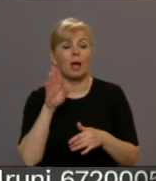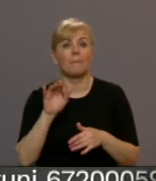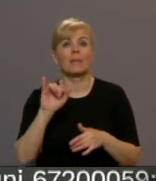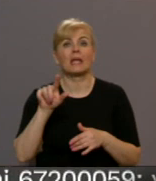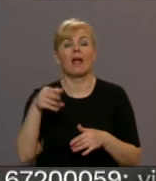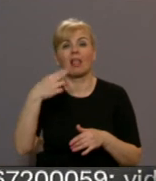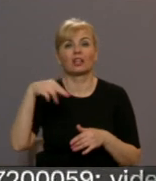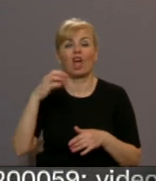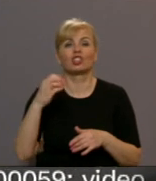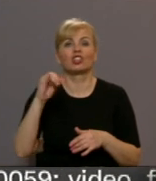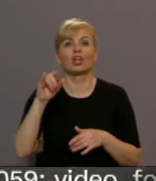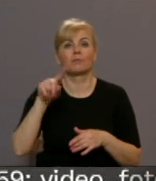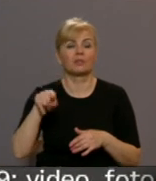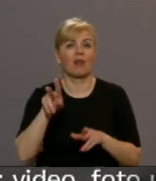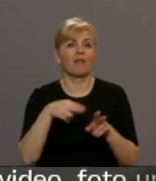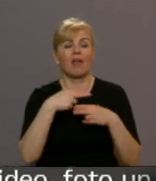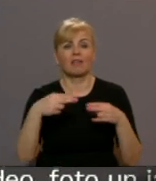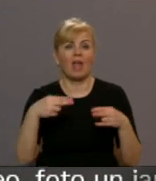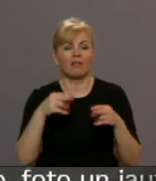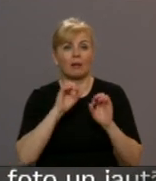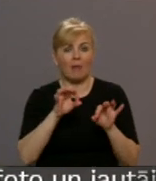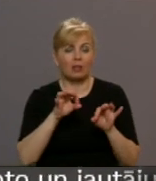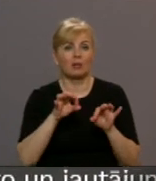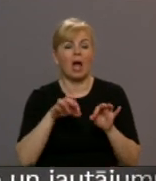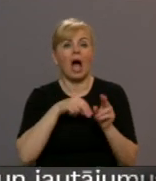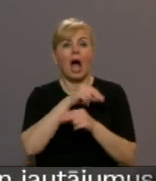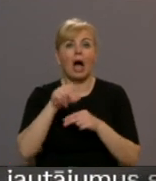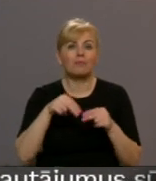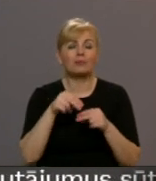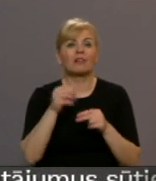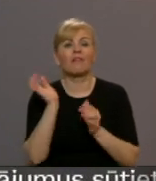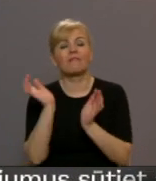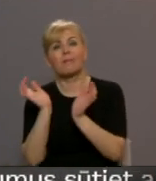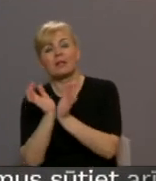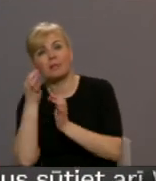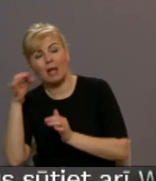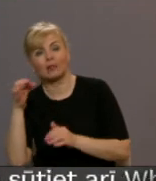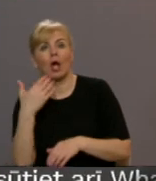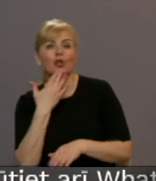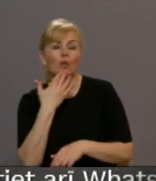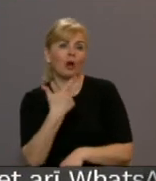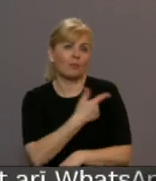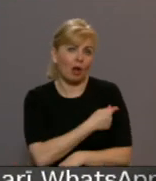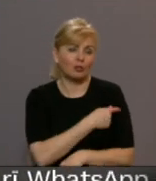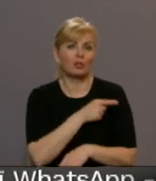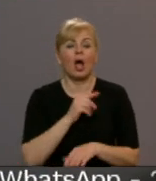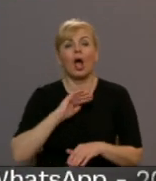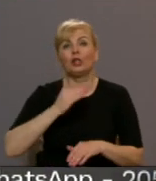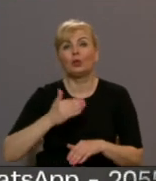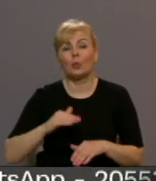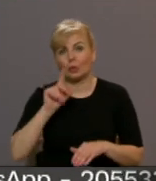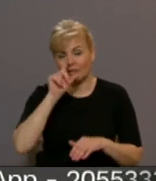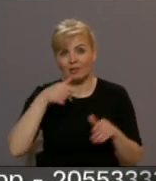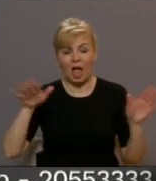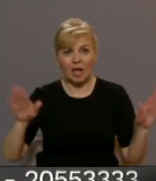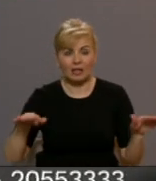Čips, vairs nav jāpaskaidro, ka netiek apspriest brīvības piemineklis vai joki par vakcināciju. Runa ir par jūras ērgļiem Latvijas